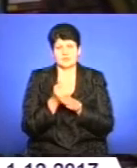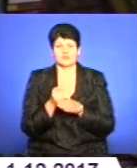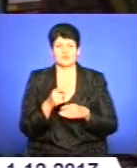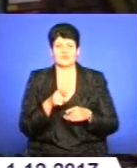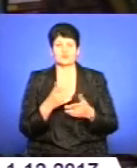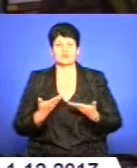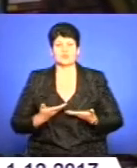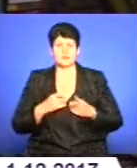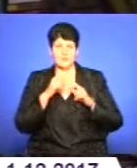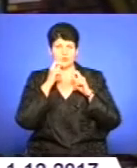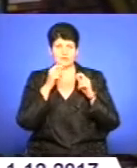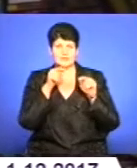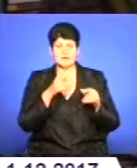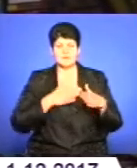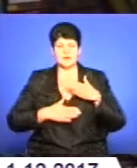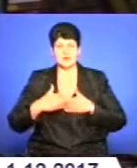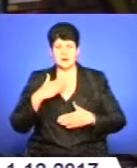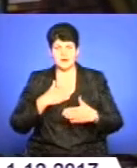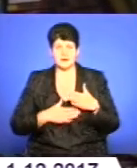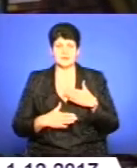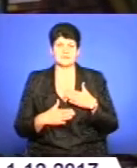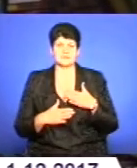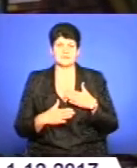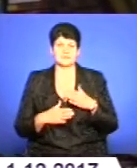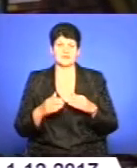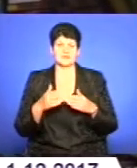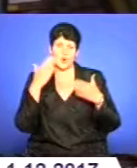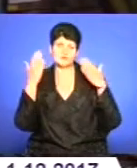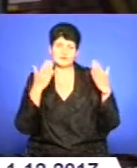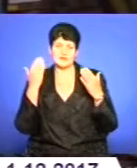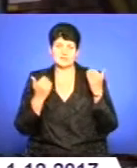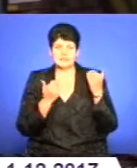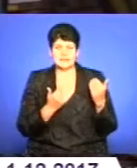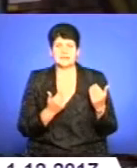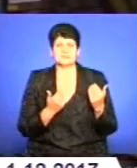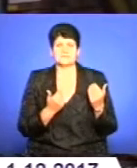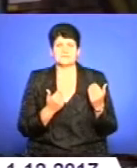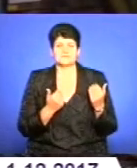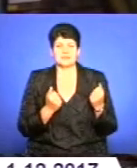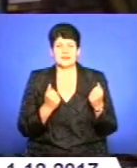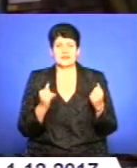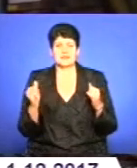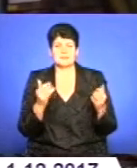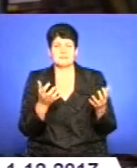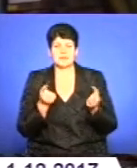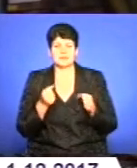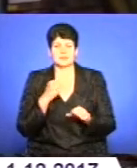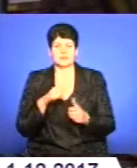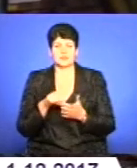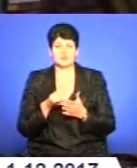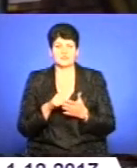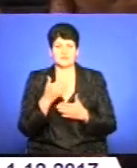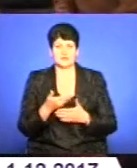житті, подарувати їм радість, розважити їх, ну і взагалі прийняти участь в їхньому